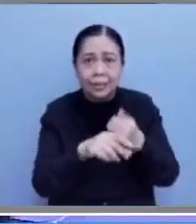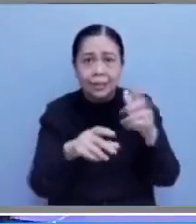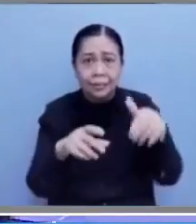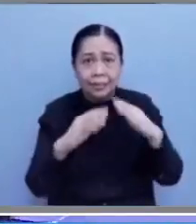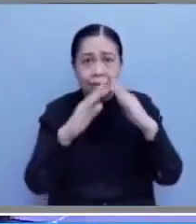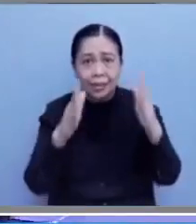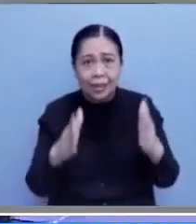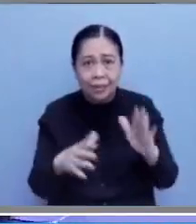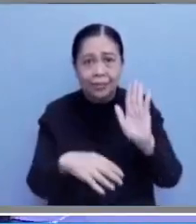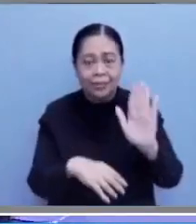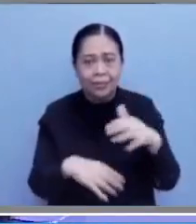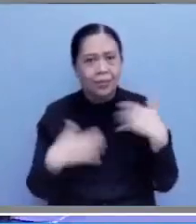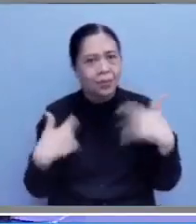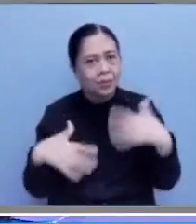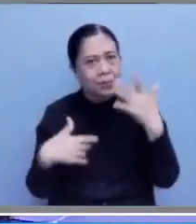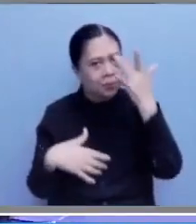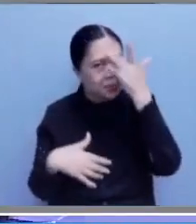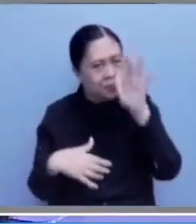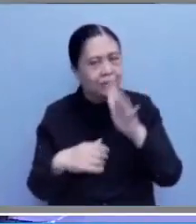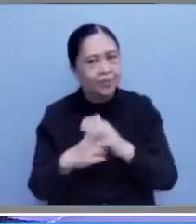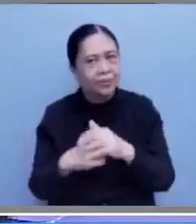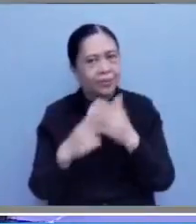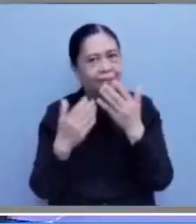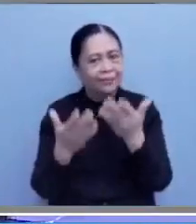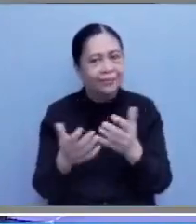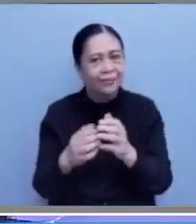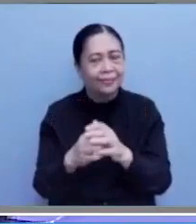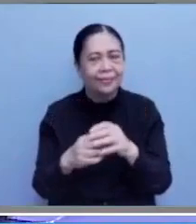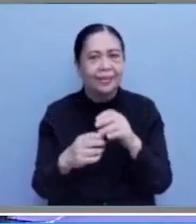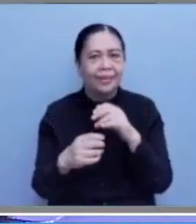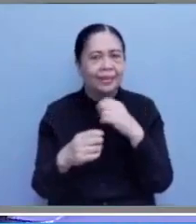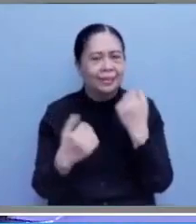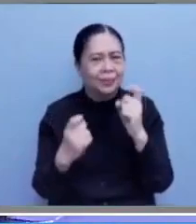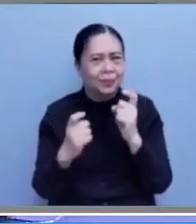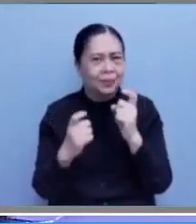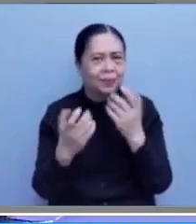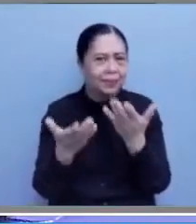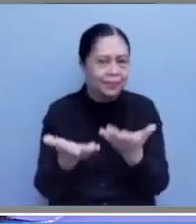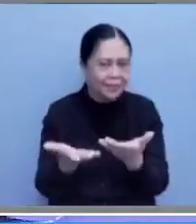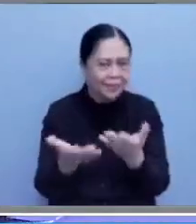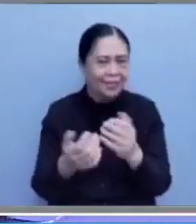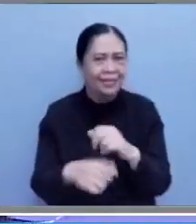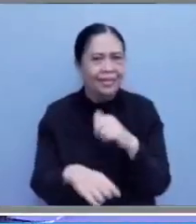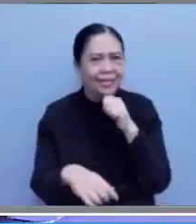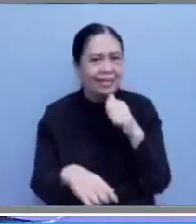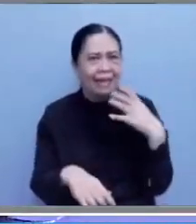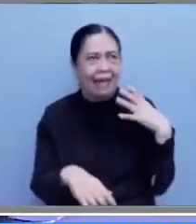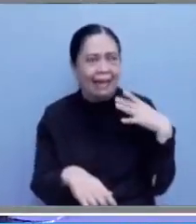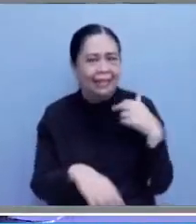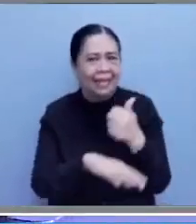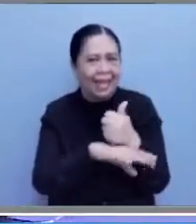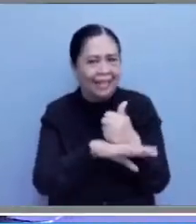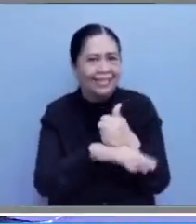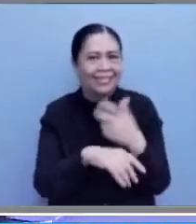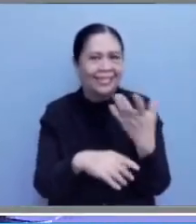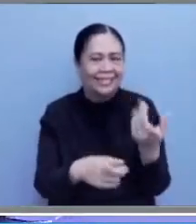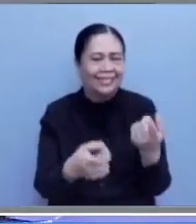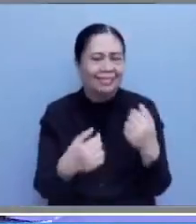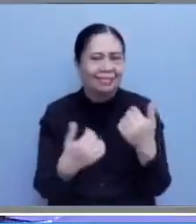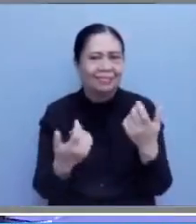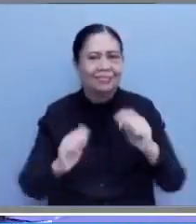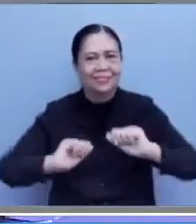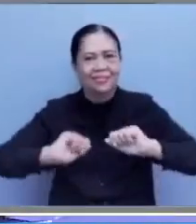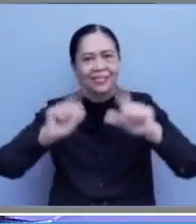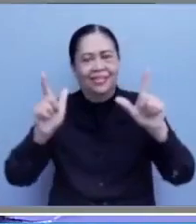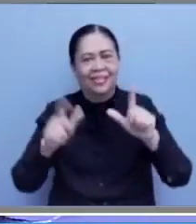galing, di ba? Kaya nga, eto mga kabalita, hindi na namin kayo pag-aantayin pa. Live po sa Balita Ko, Filipino content